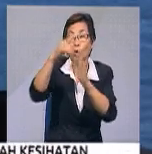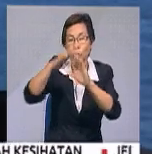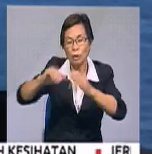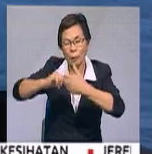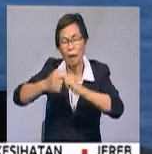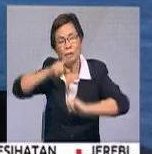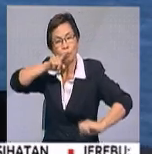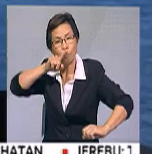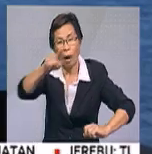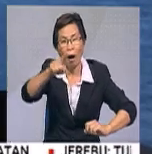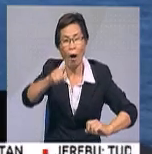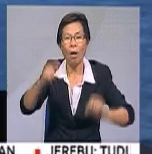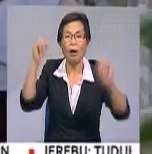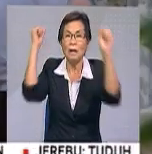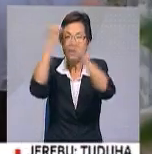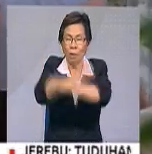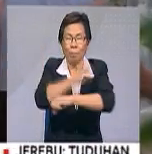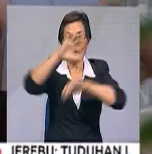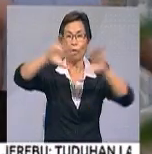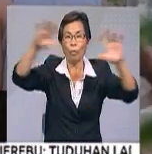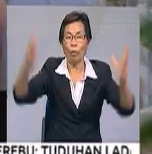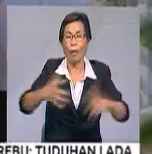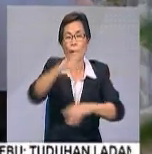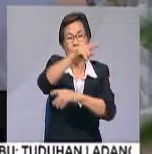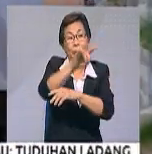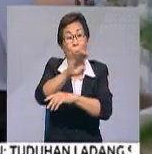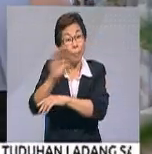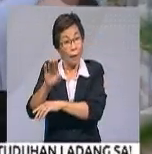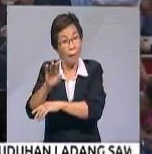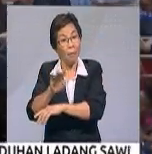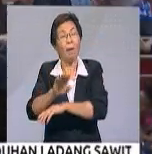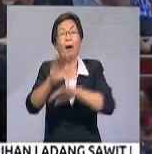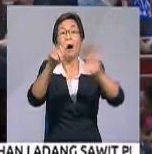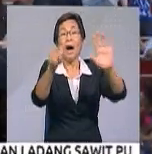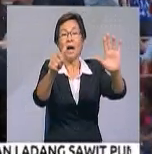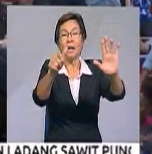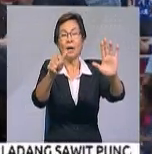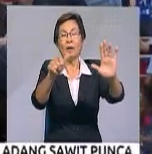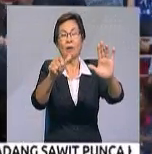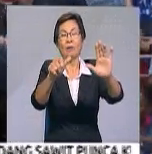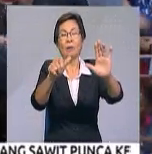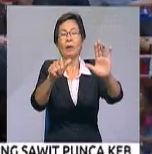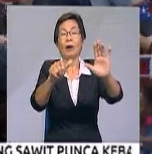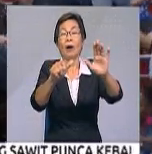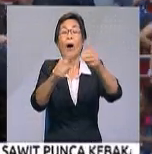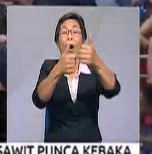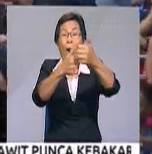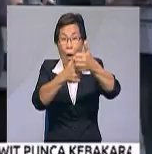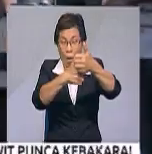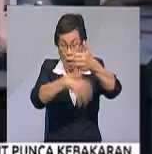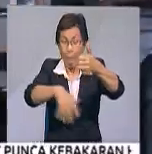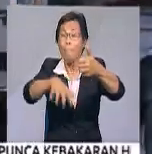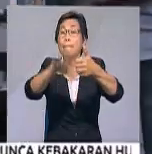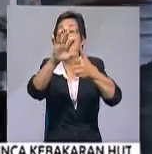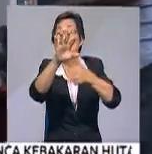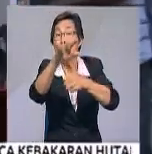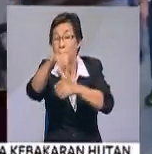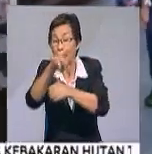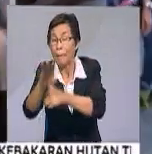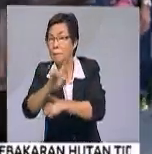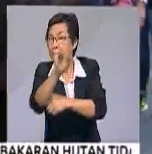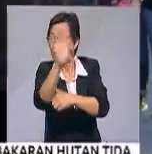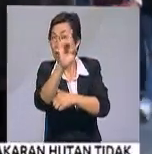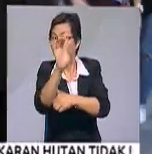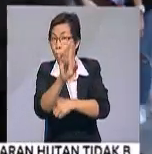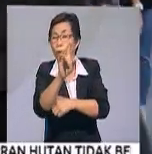sebenar kepada cabaran global. Perhimpunan Agung adalah antara enam organ utama PBB dan satu-satunya yang